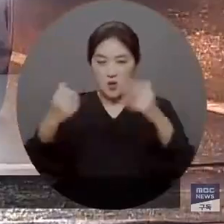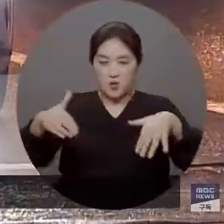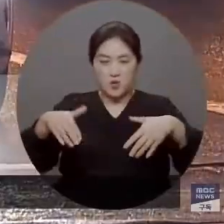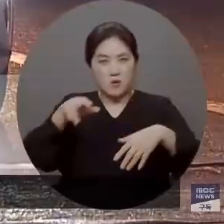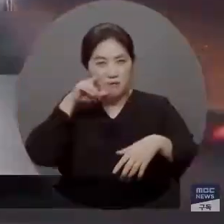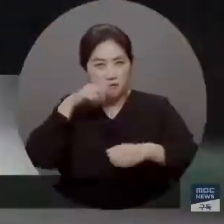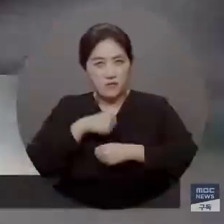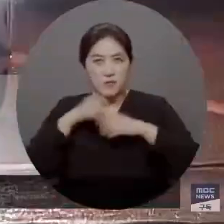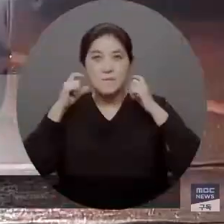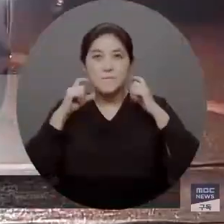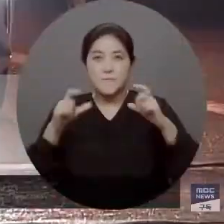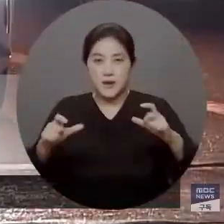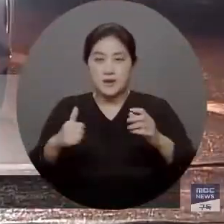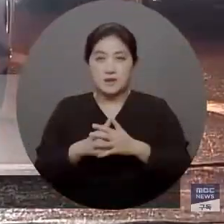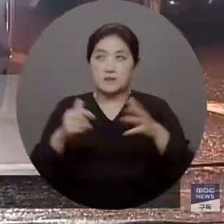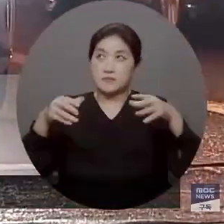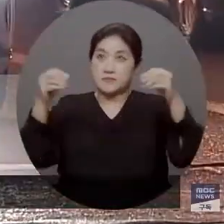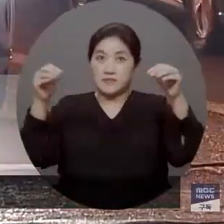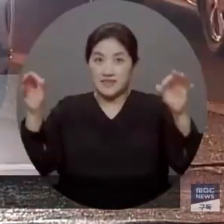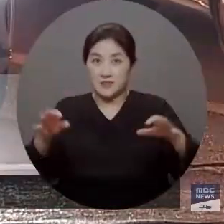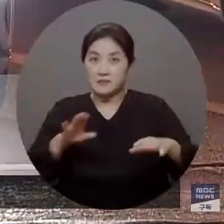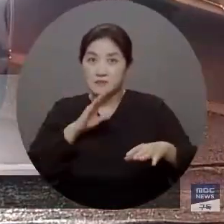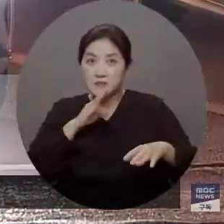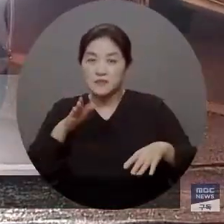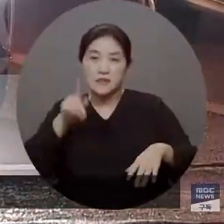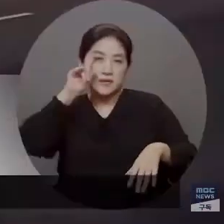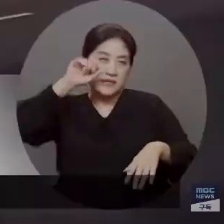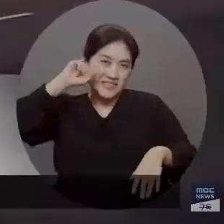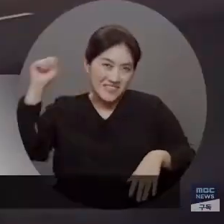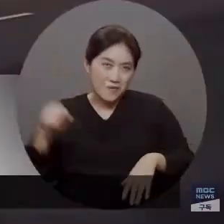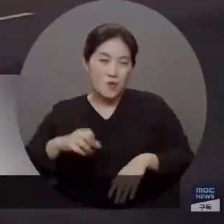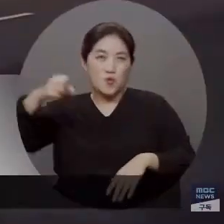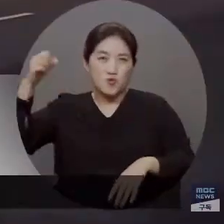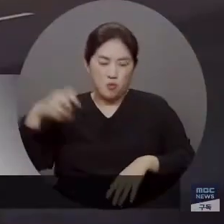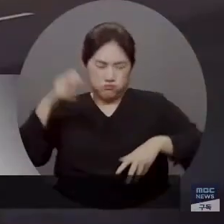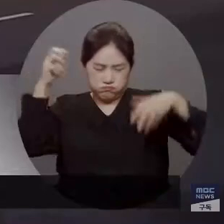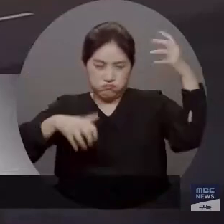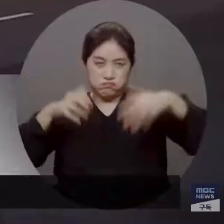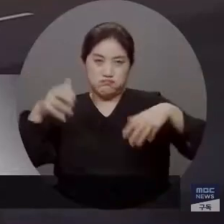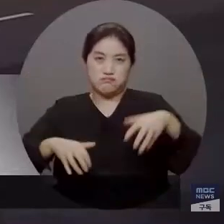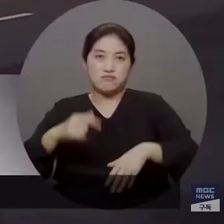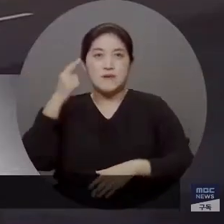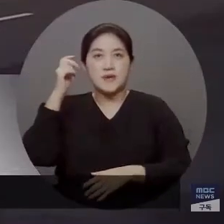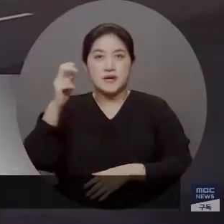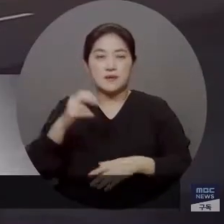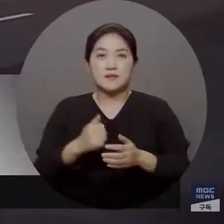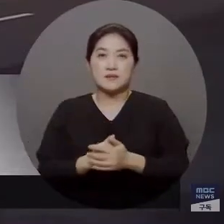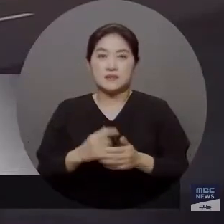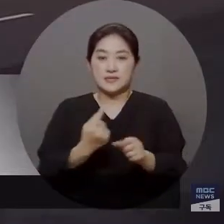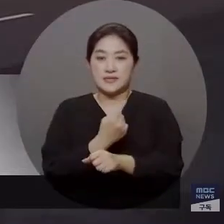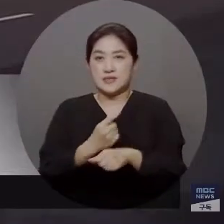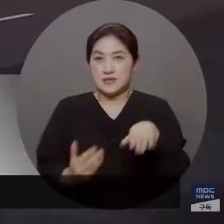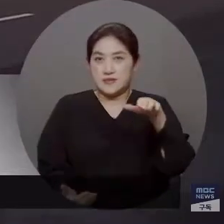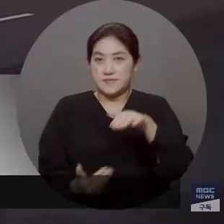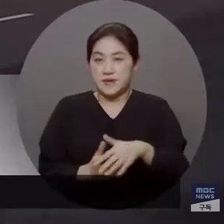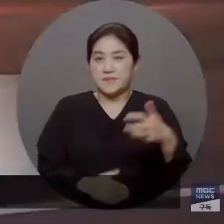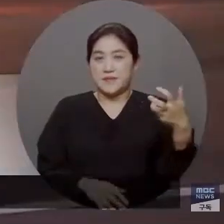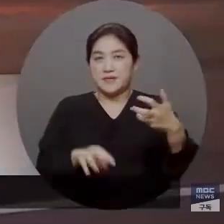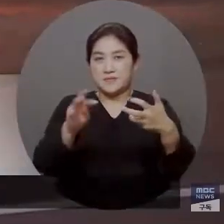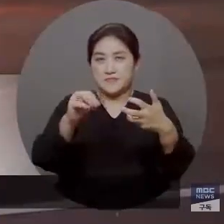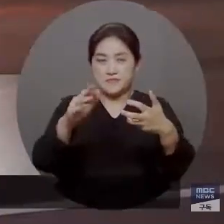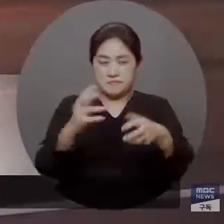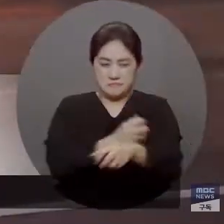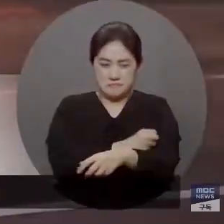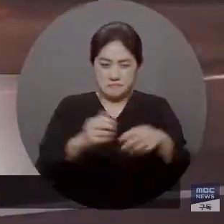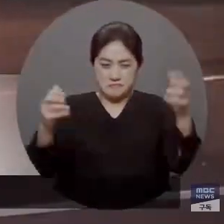있는데요. 잠시 소강 상태인 빗줄기는 내일 새벽부터는 다시 굵어질 전망입니다. 시간당 많게는 80mm의